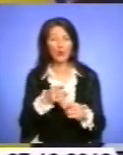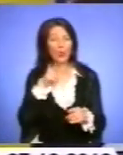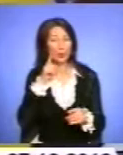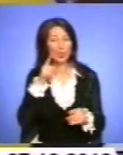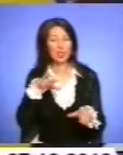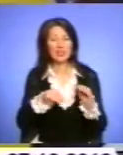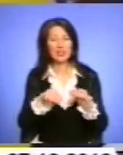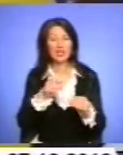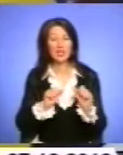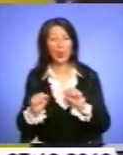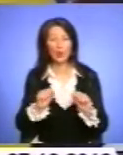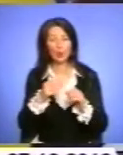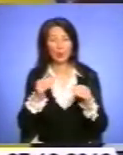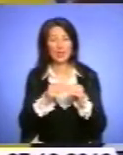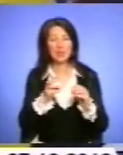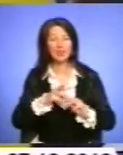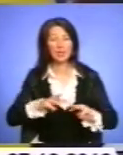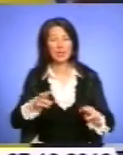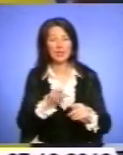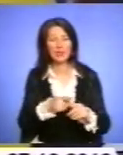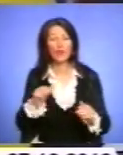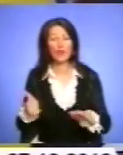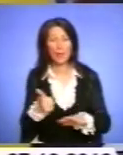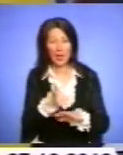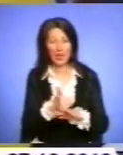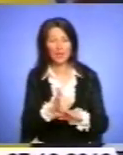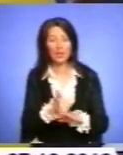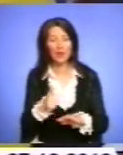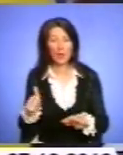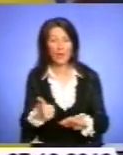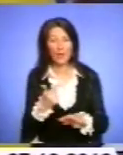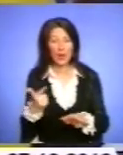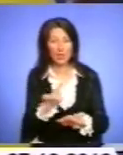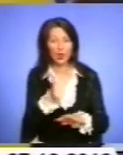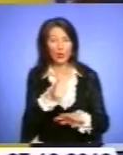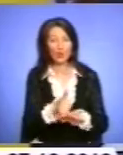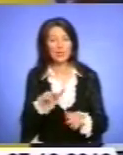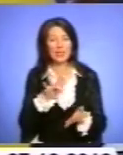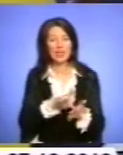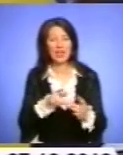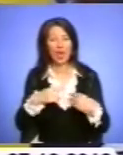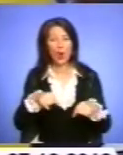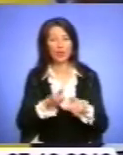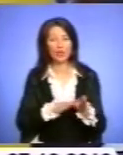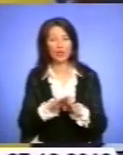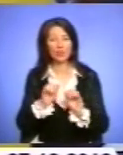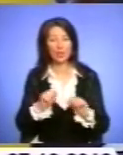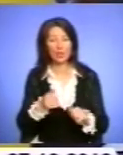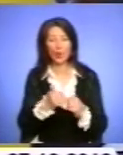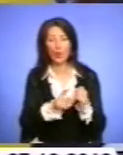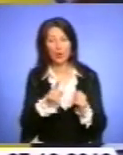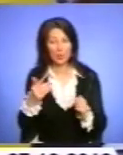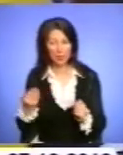10 міністрів, які вперше очолюють центральні органи виконавчої влади. Водночас кожен з них має